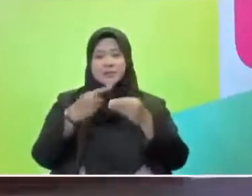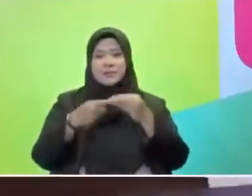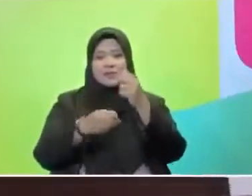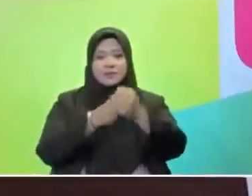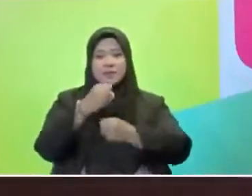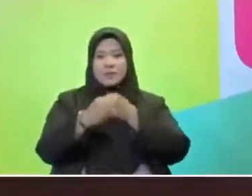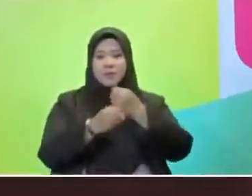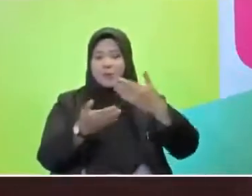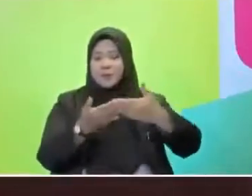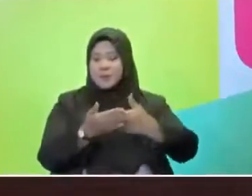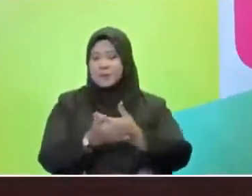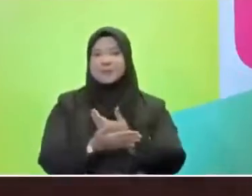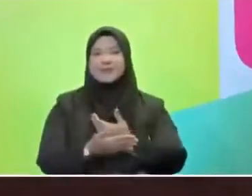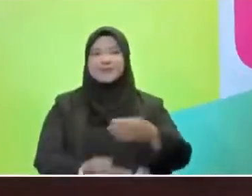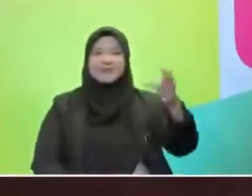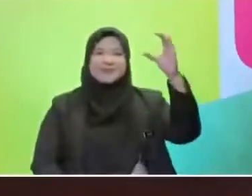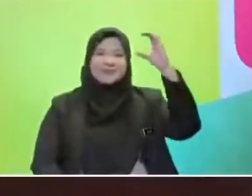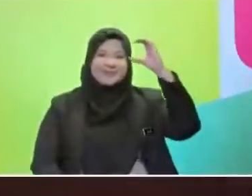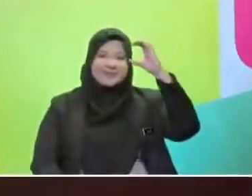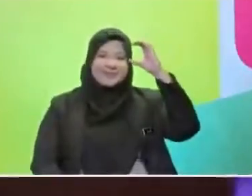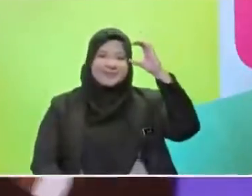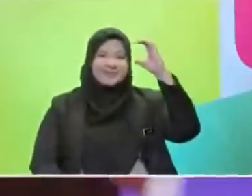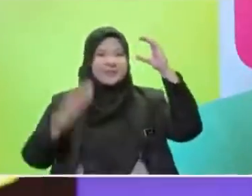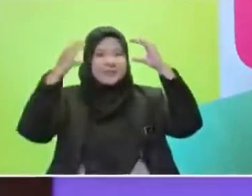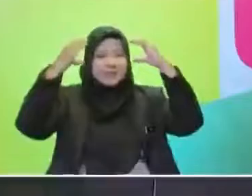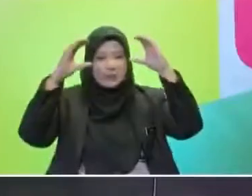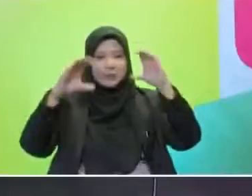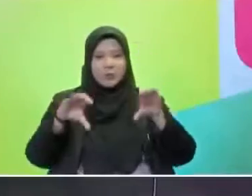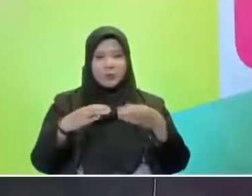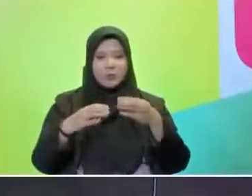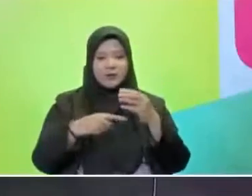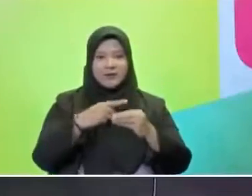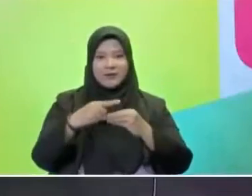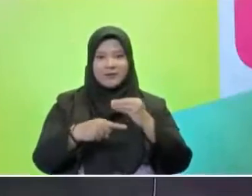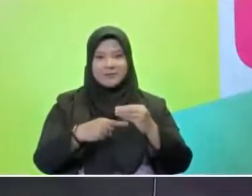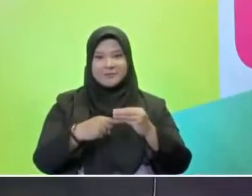punya Hari Raya Aidilfitri. Okey, itulah ada dah cikgu yang dah